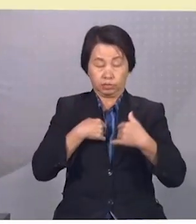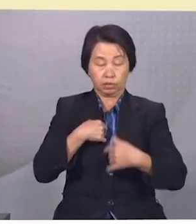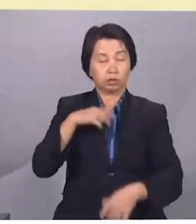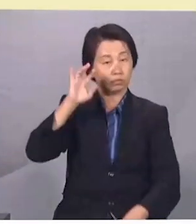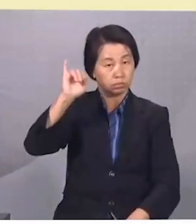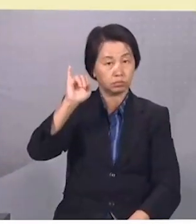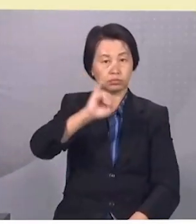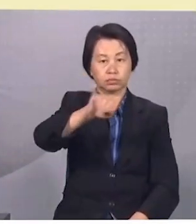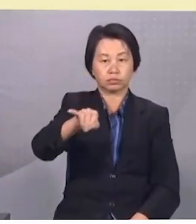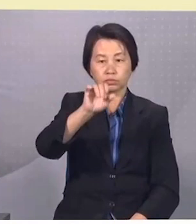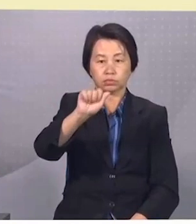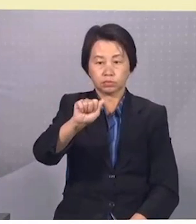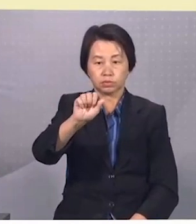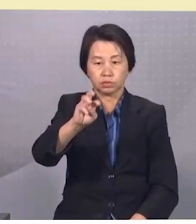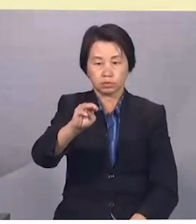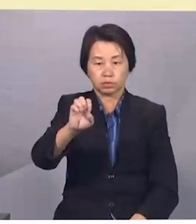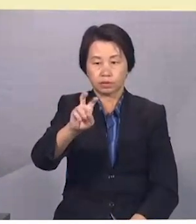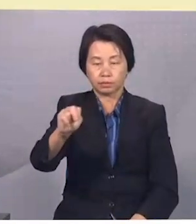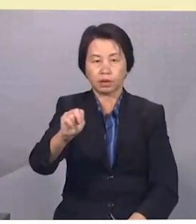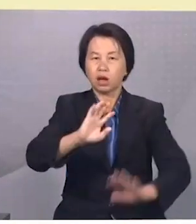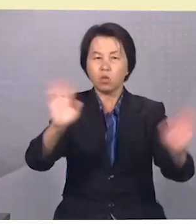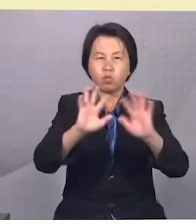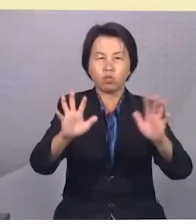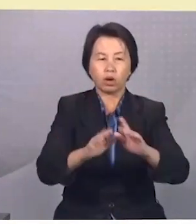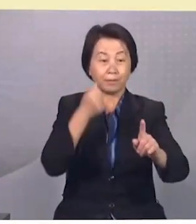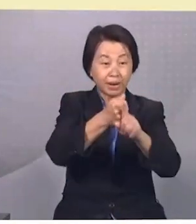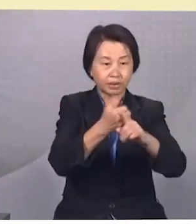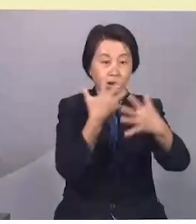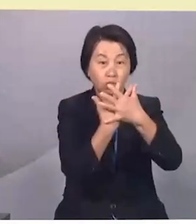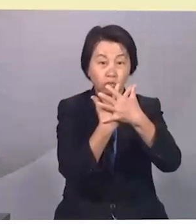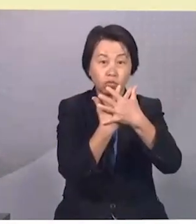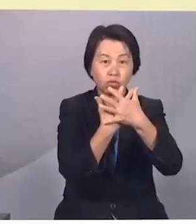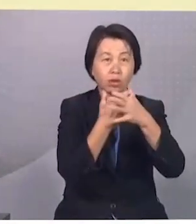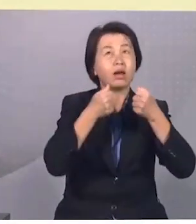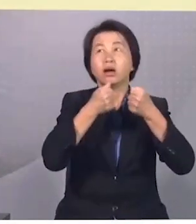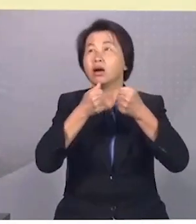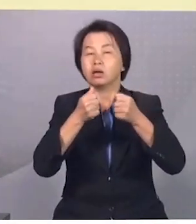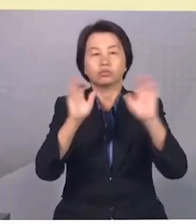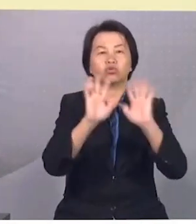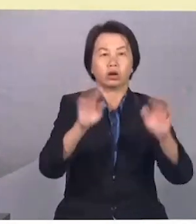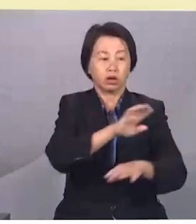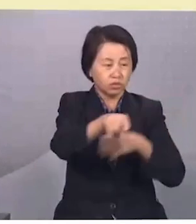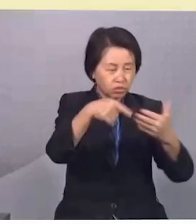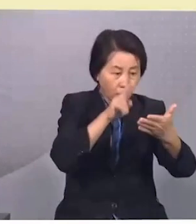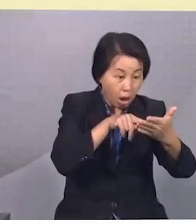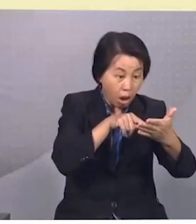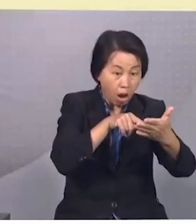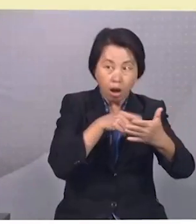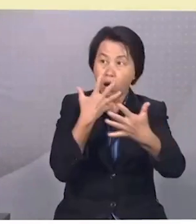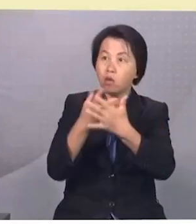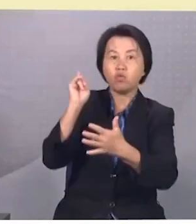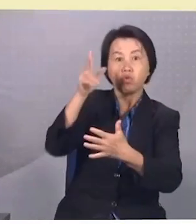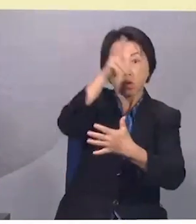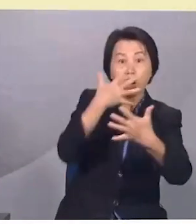jaminan ini ianya bukan perintah berkurung jadi serap jangan kita terpengaruh dengan